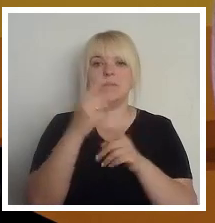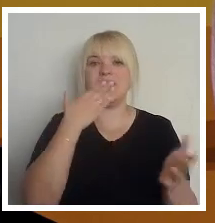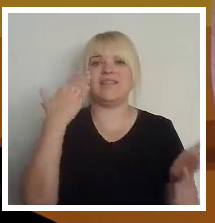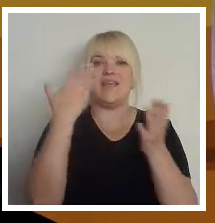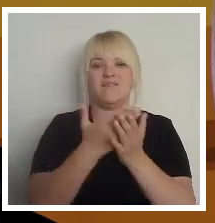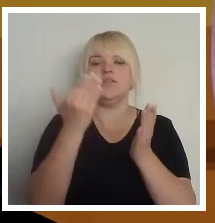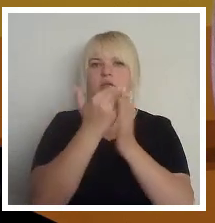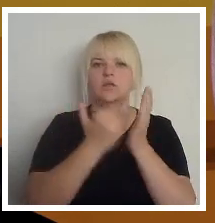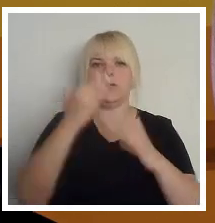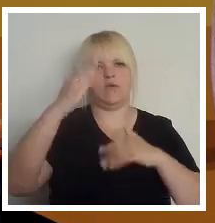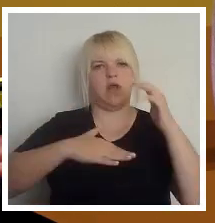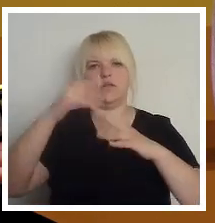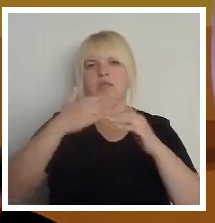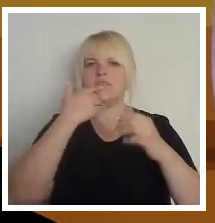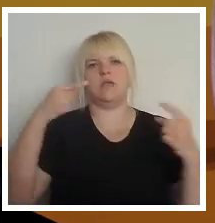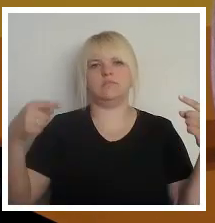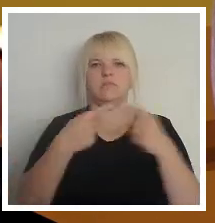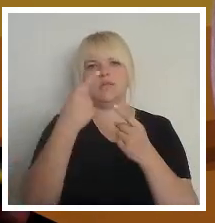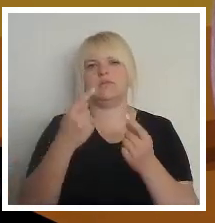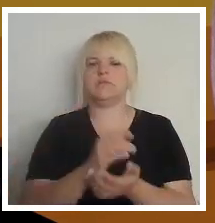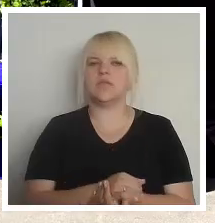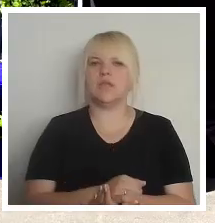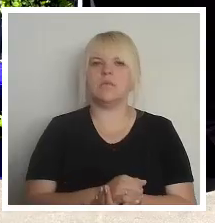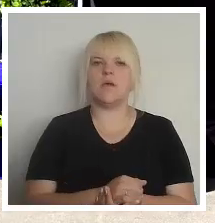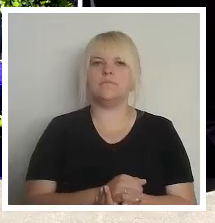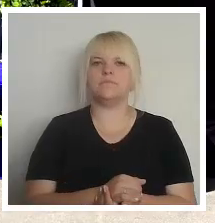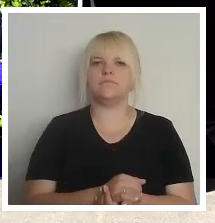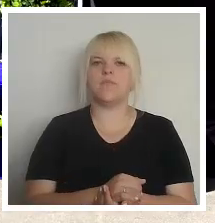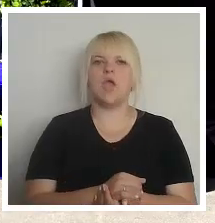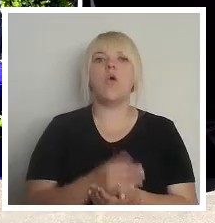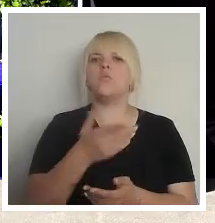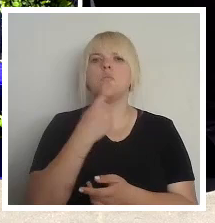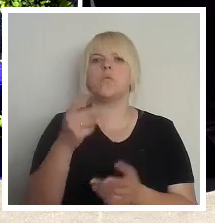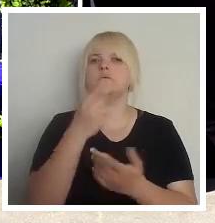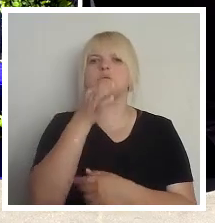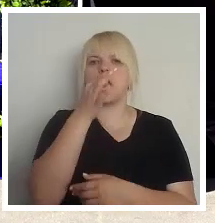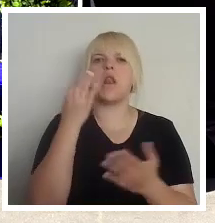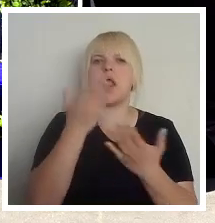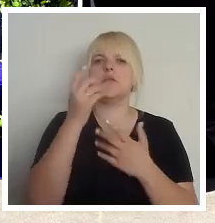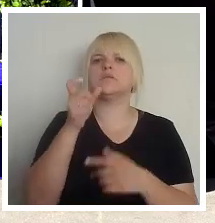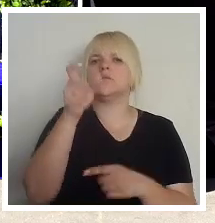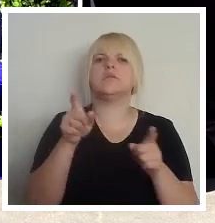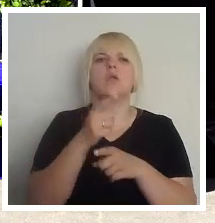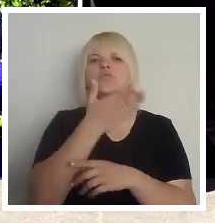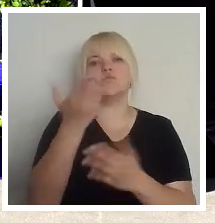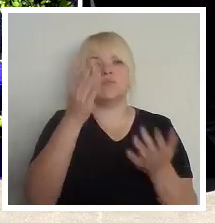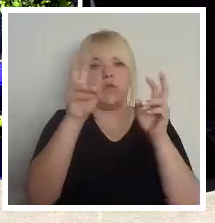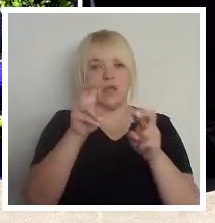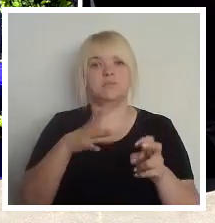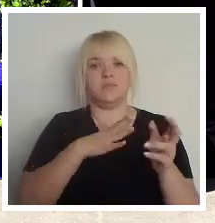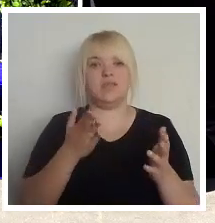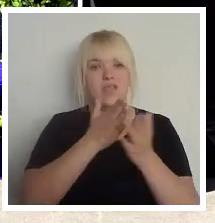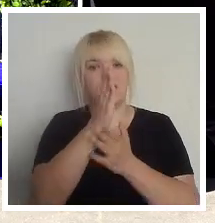satura kvalitātes neatbilstība ekspektācijām, ko sagaida lasītājs. Jūs noteikti arī analizējat tos tendences un datus,